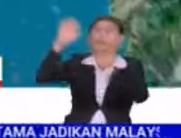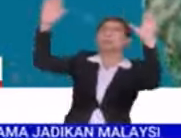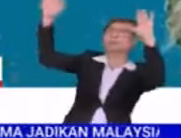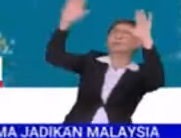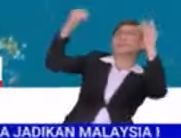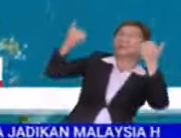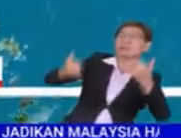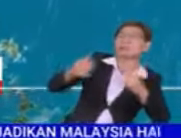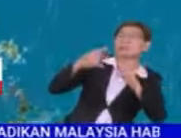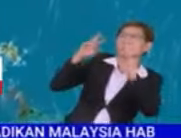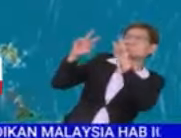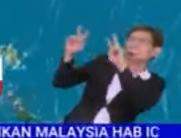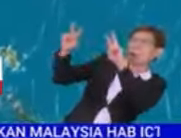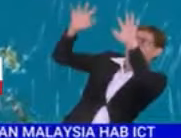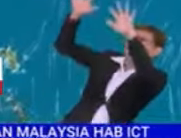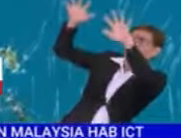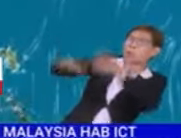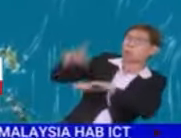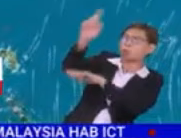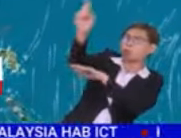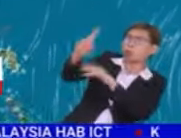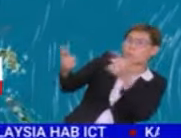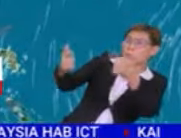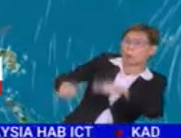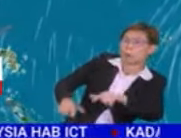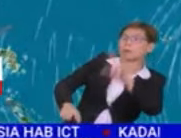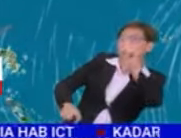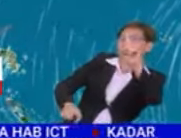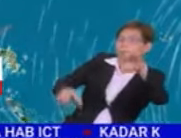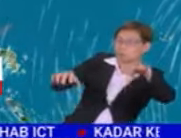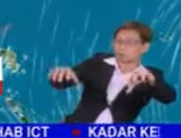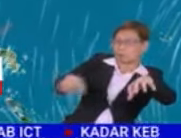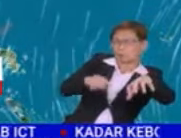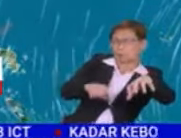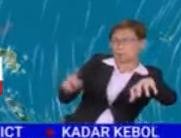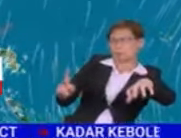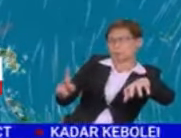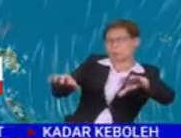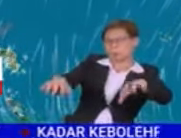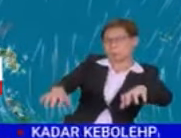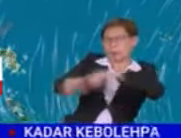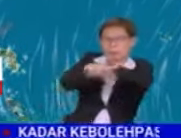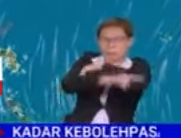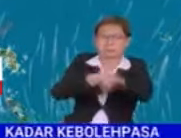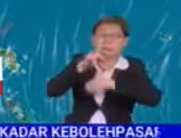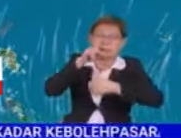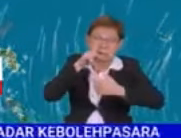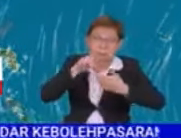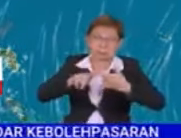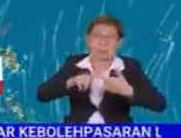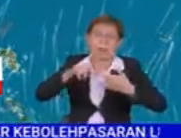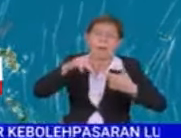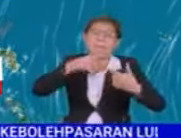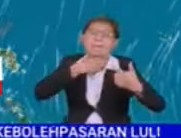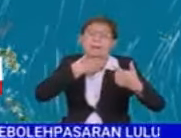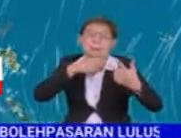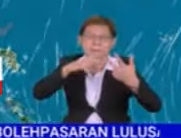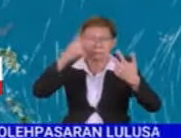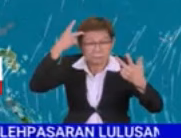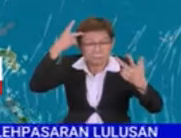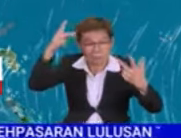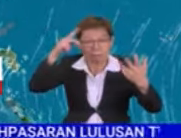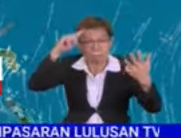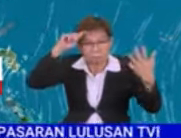terkini. Dapat diperhatikan hujan seteribu petir sedang berlaku di satu dua tempat melibatkan negeri Kedah, Perak,